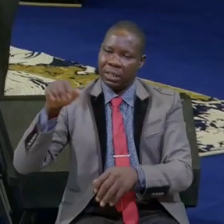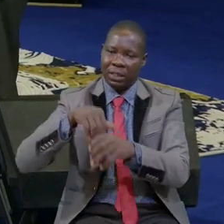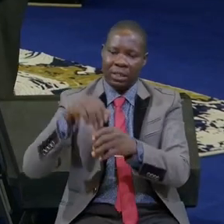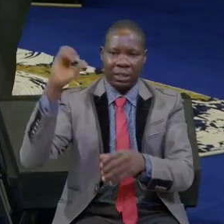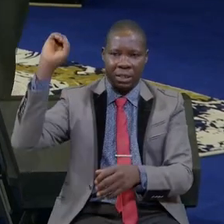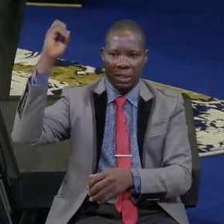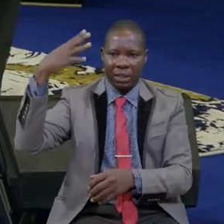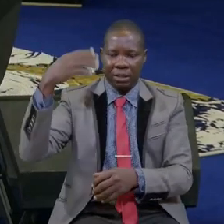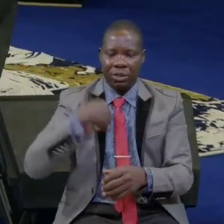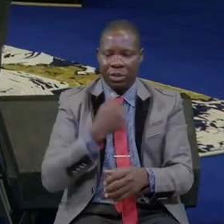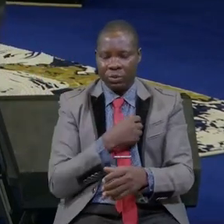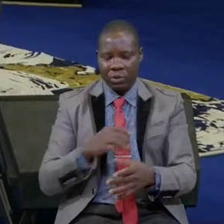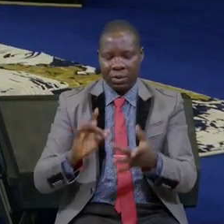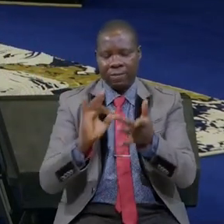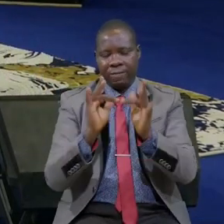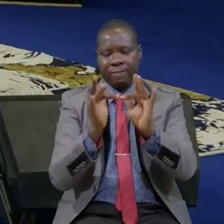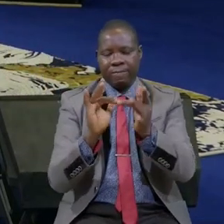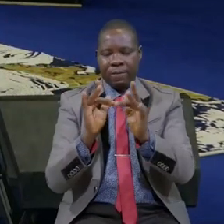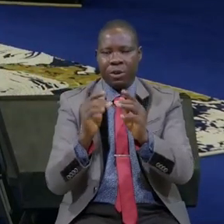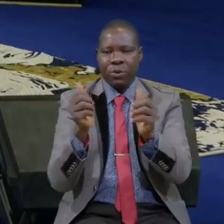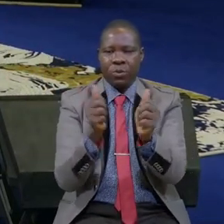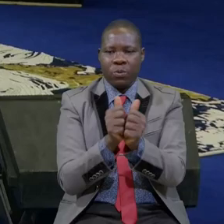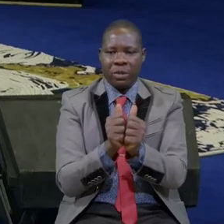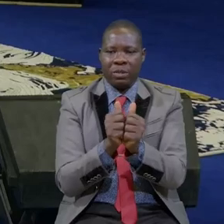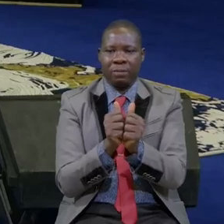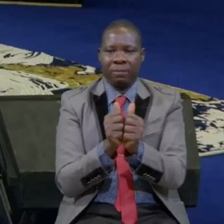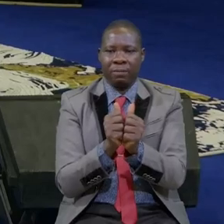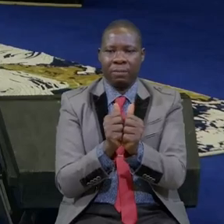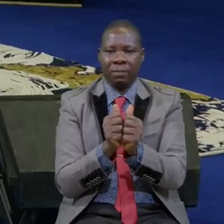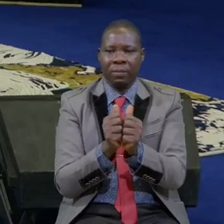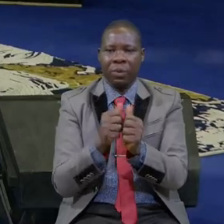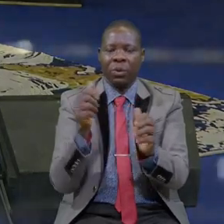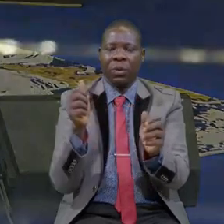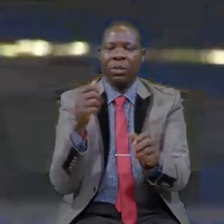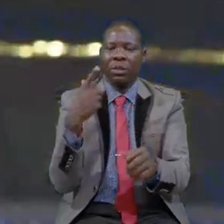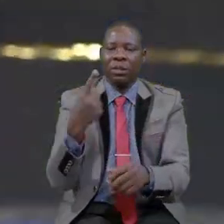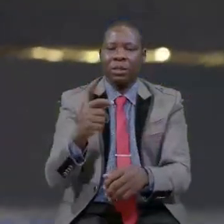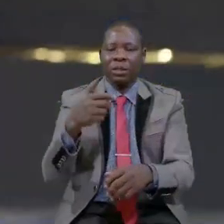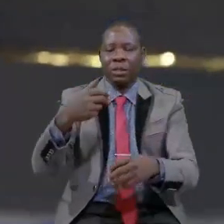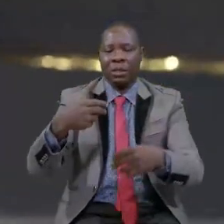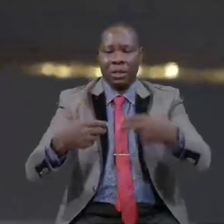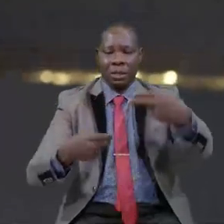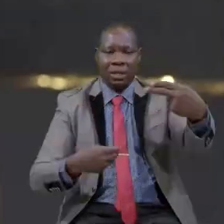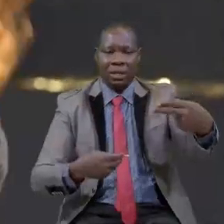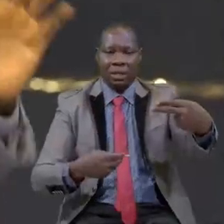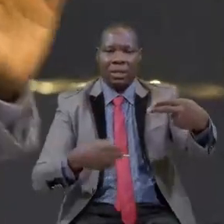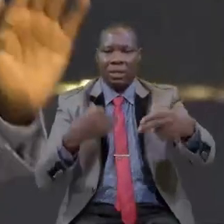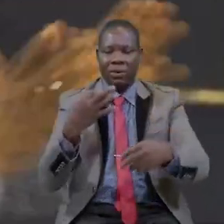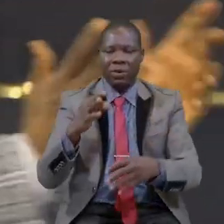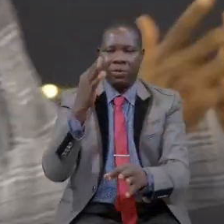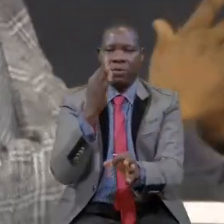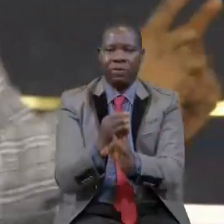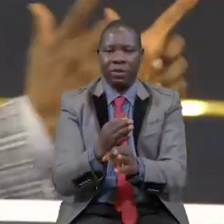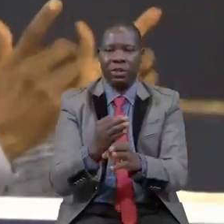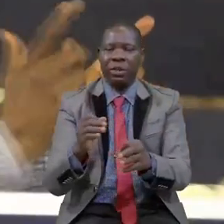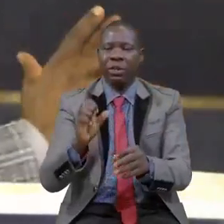à la fin du mot grâce, nous joignons cela au mot H en